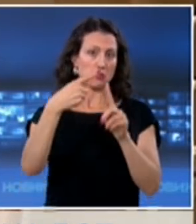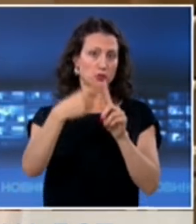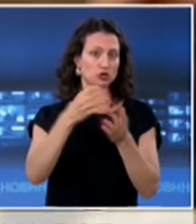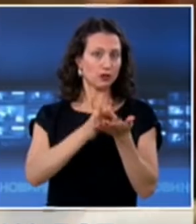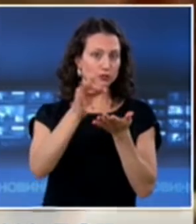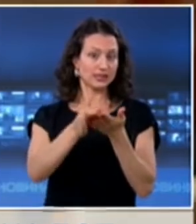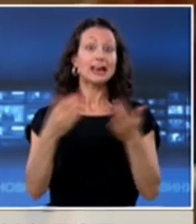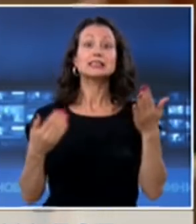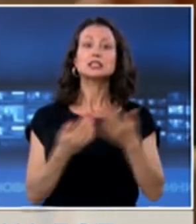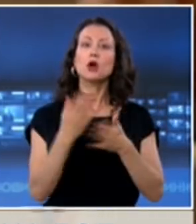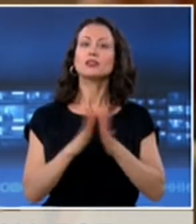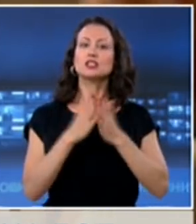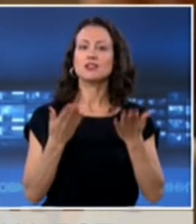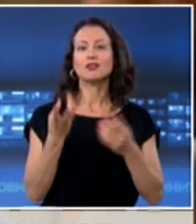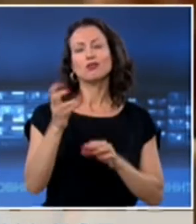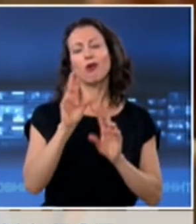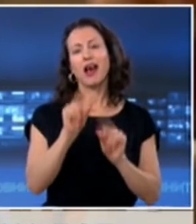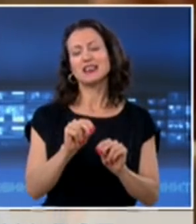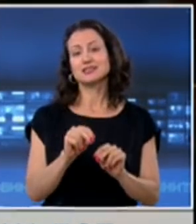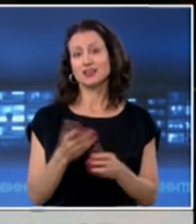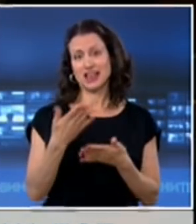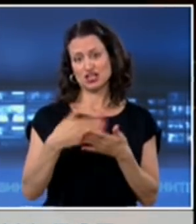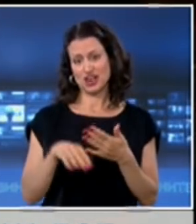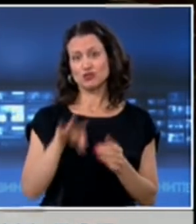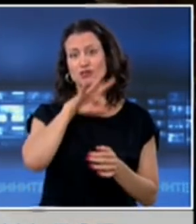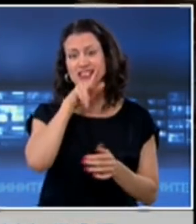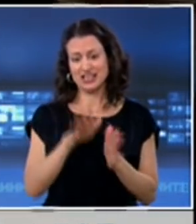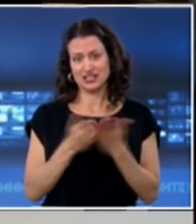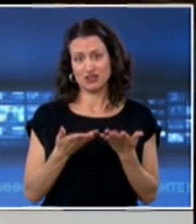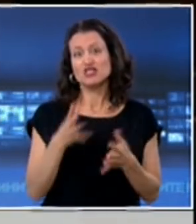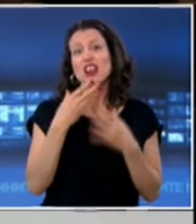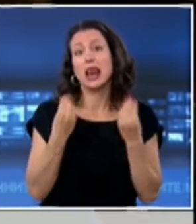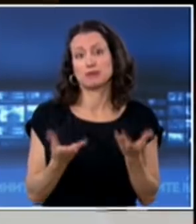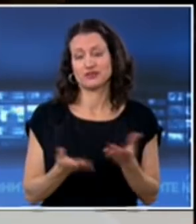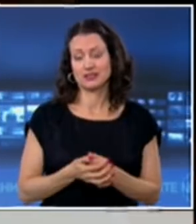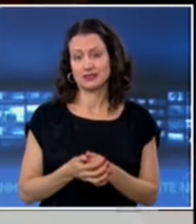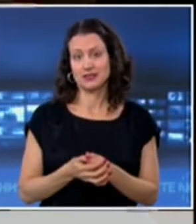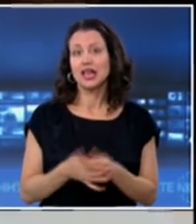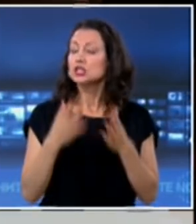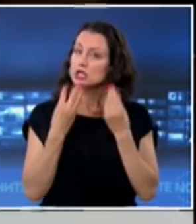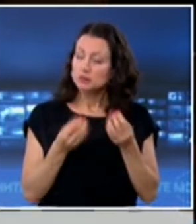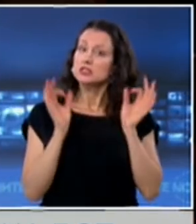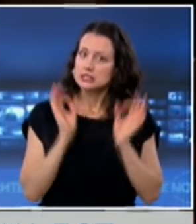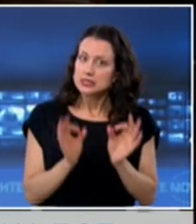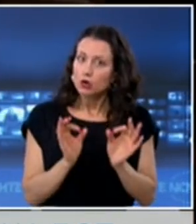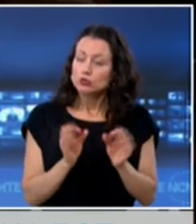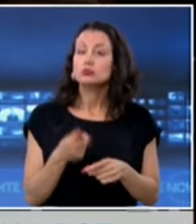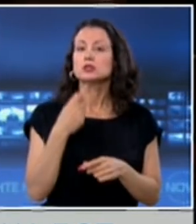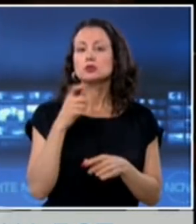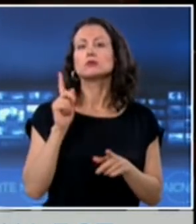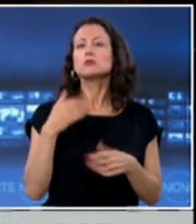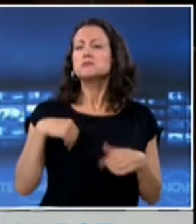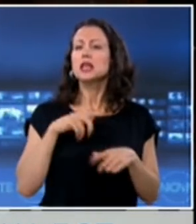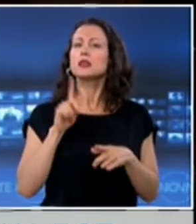но заяви, че част от старите ще липсват. Ще липсват, със сигурност, защото ние направихме промяна в парламентарната група преди